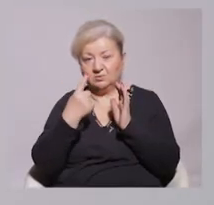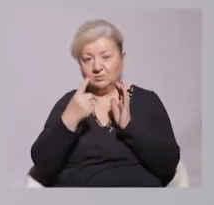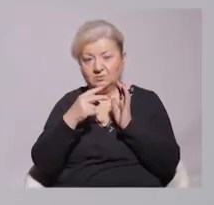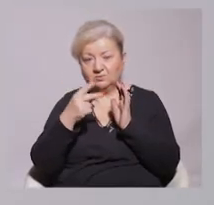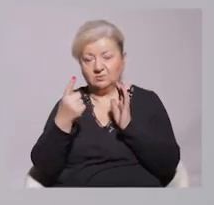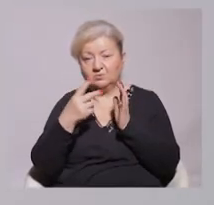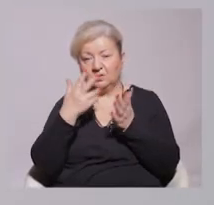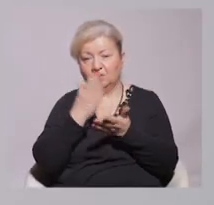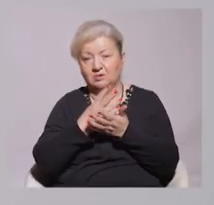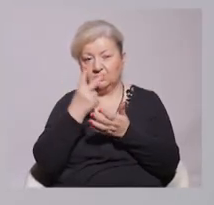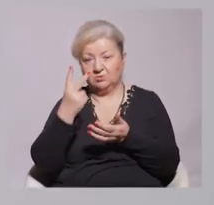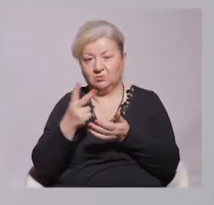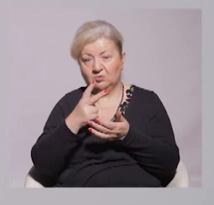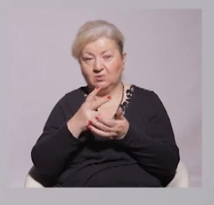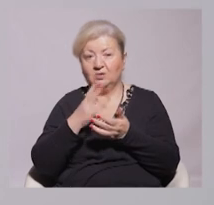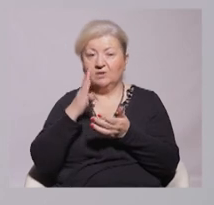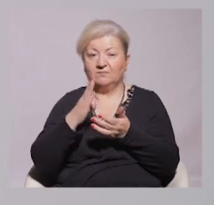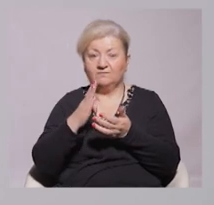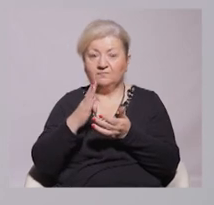2-ს, ხოლო v გამოდის